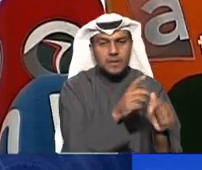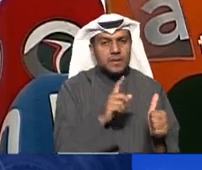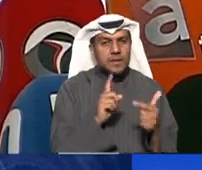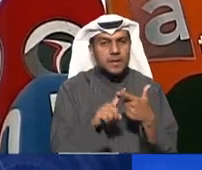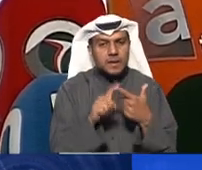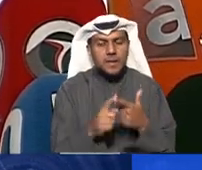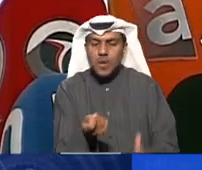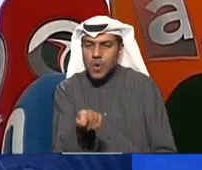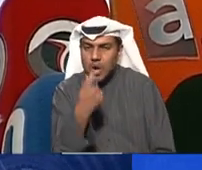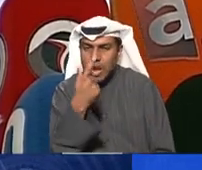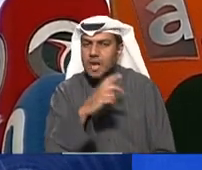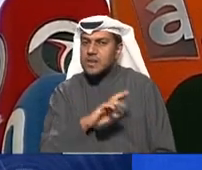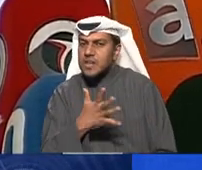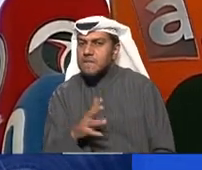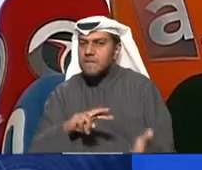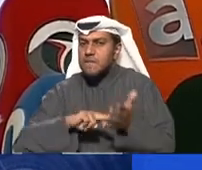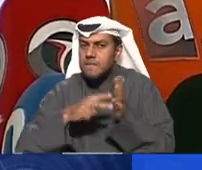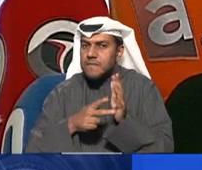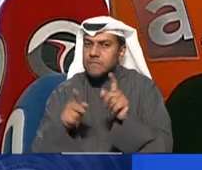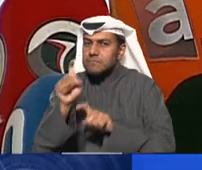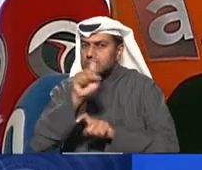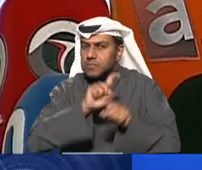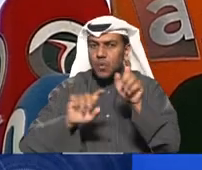منظمة الصحة العالمية.